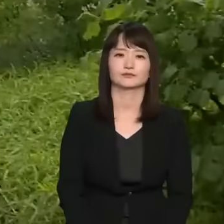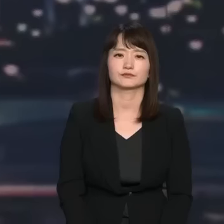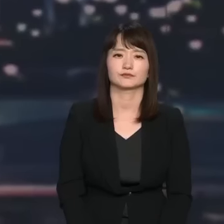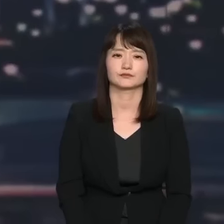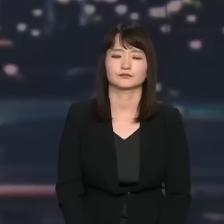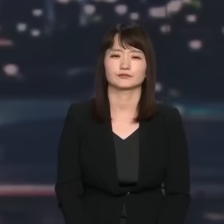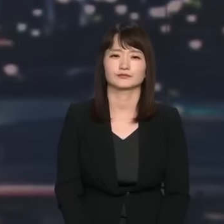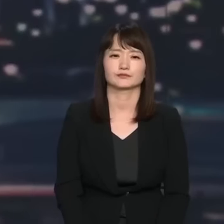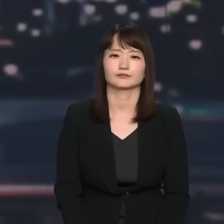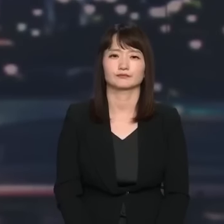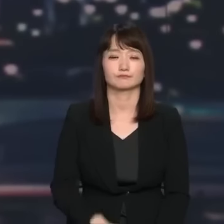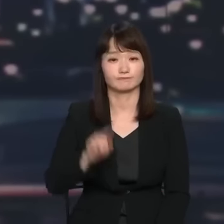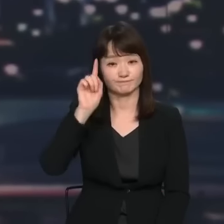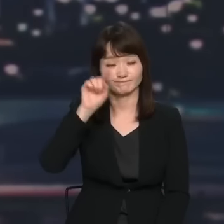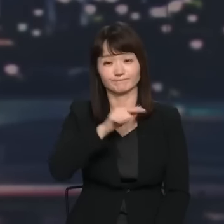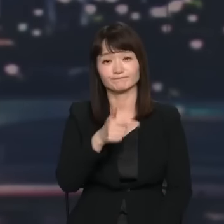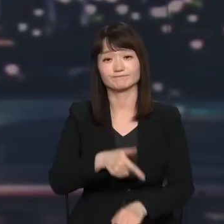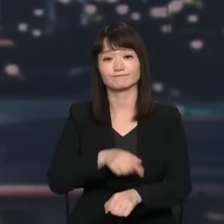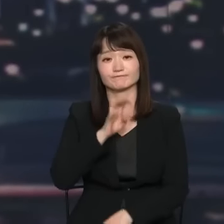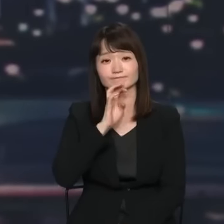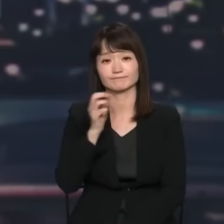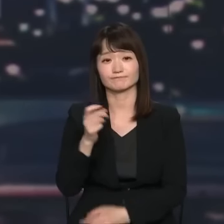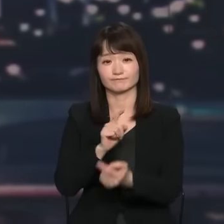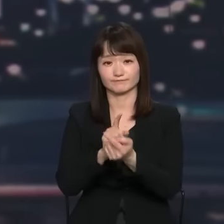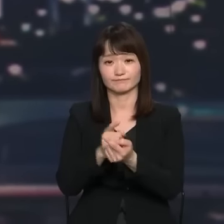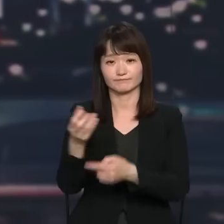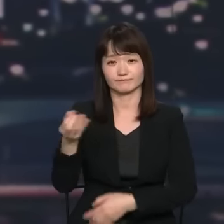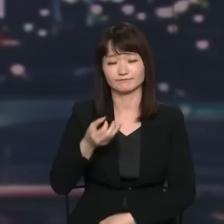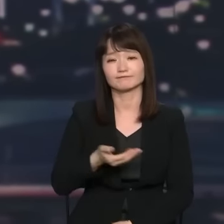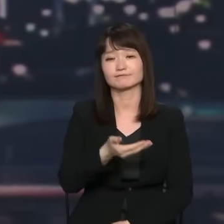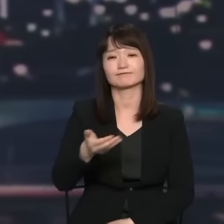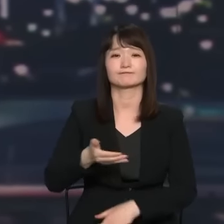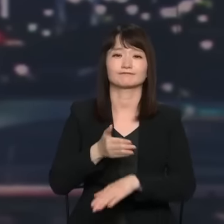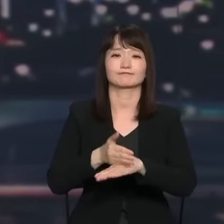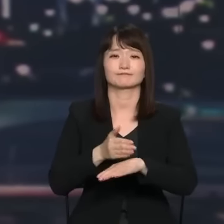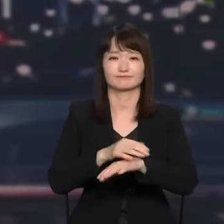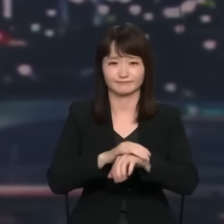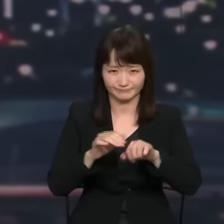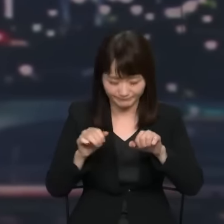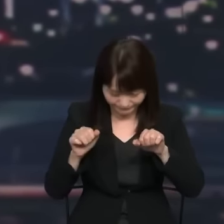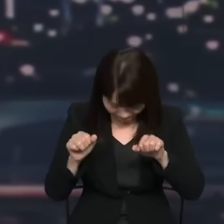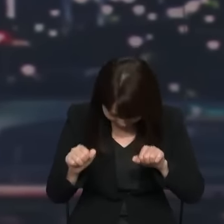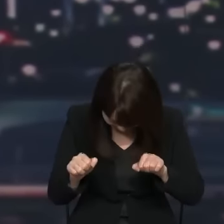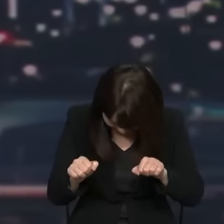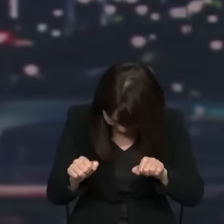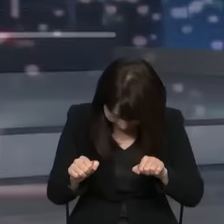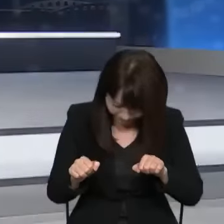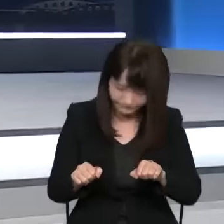네, 내일 저녁 6시 40분에 뵙겠습니다. 시청해주신 여러분 고맙습니다.